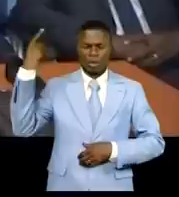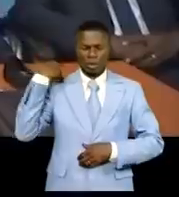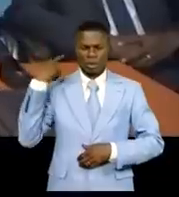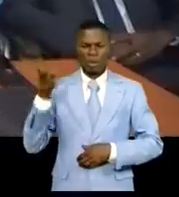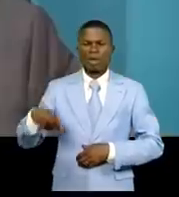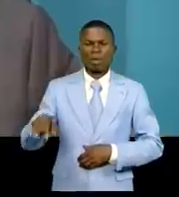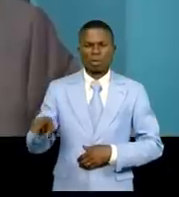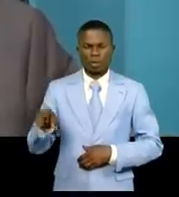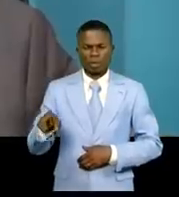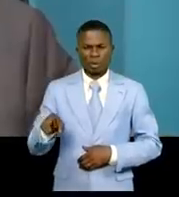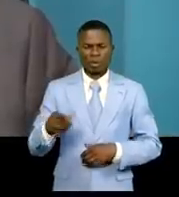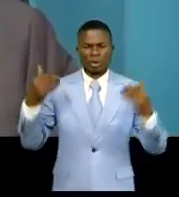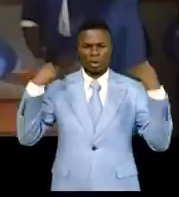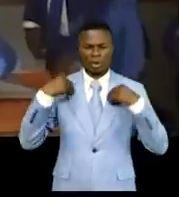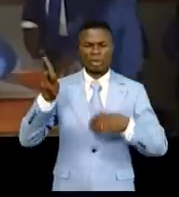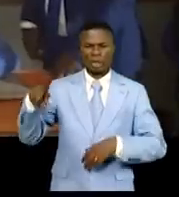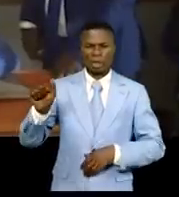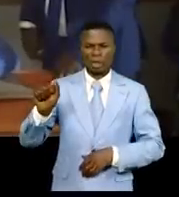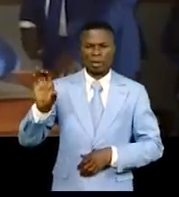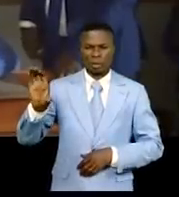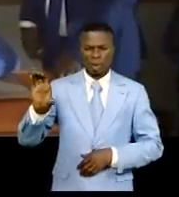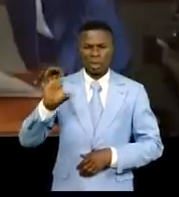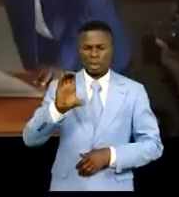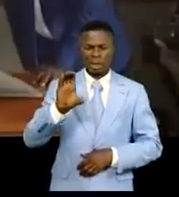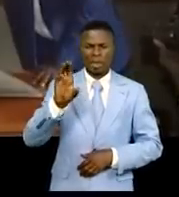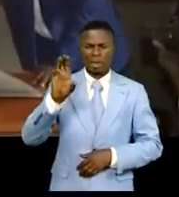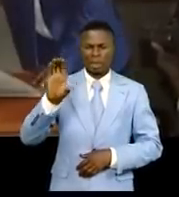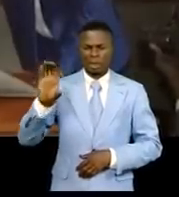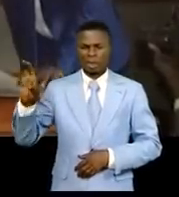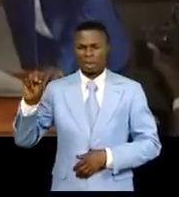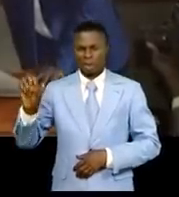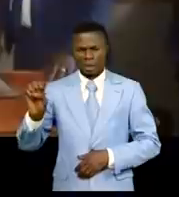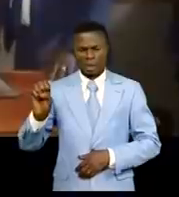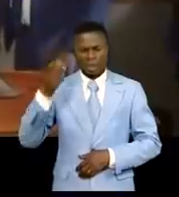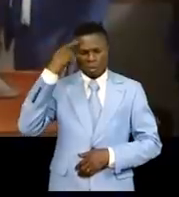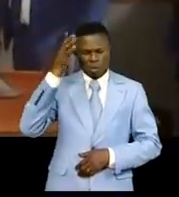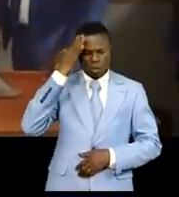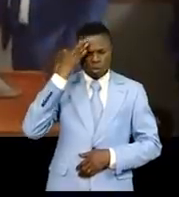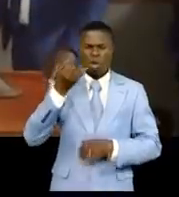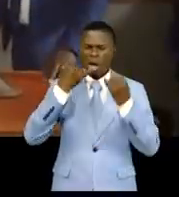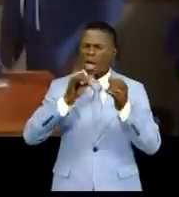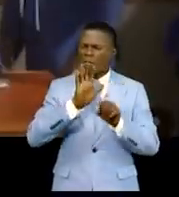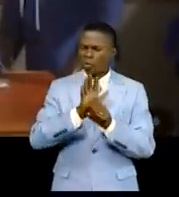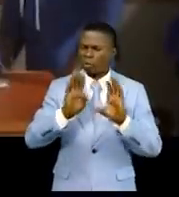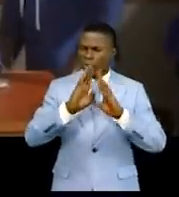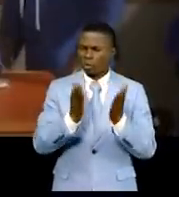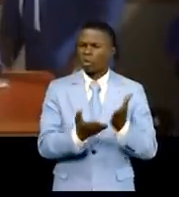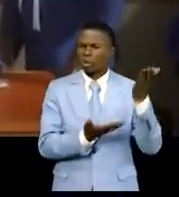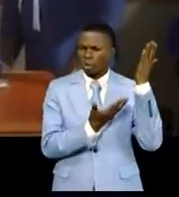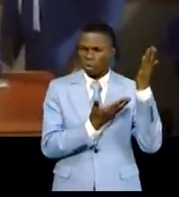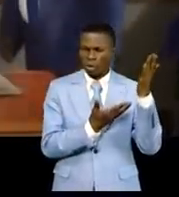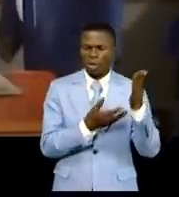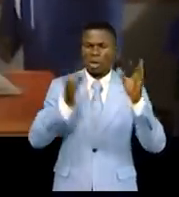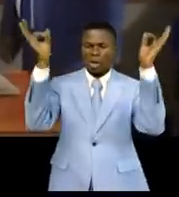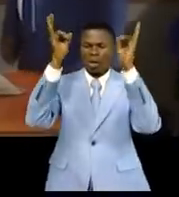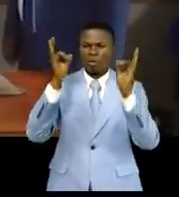province, les gestionnaires du parc, le CCN, afin de récolter le maximum d'informations indispensables à ce forum pour